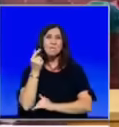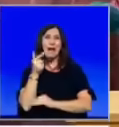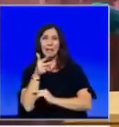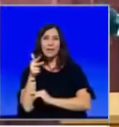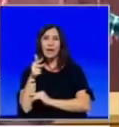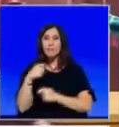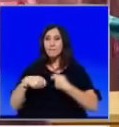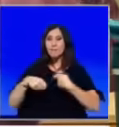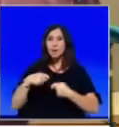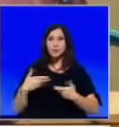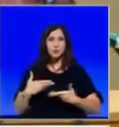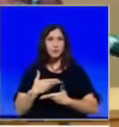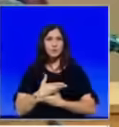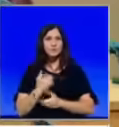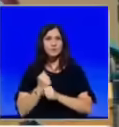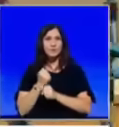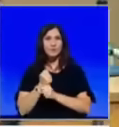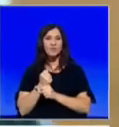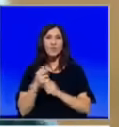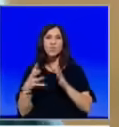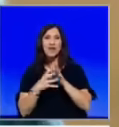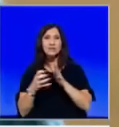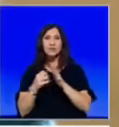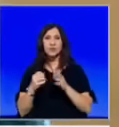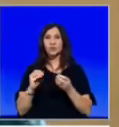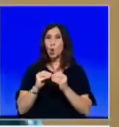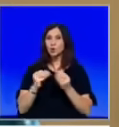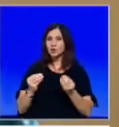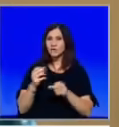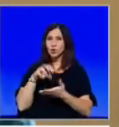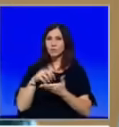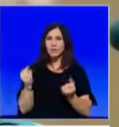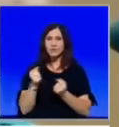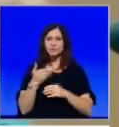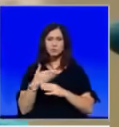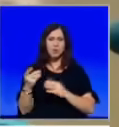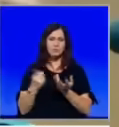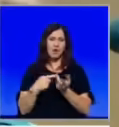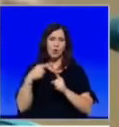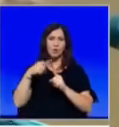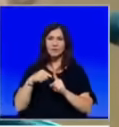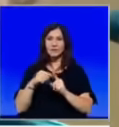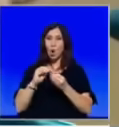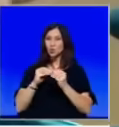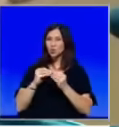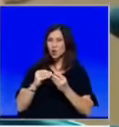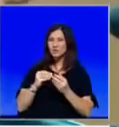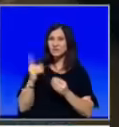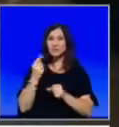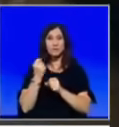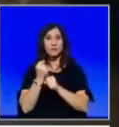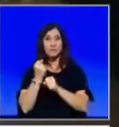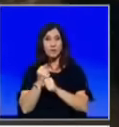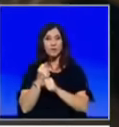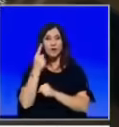необходими за изработването на скимиращи устройства. Групата е действала в продължение на няколко месеца. Устройствата само са изработвали